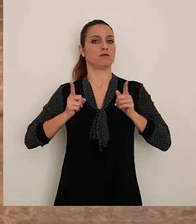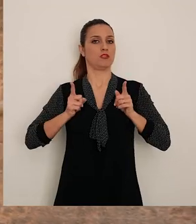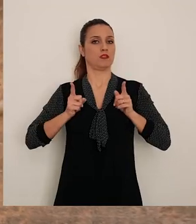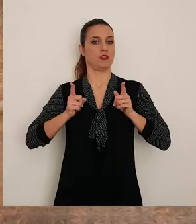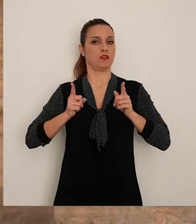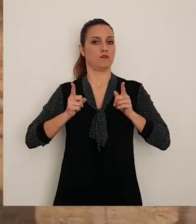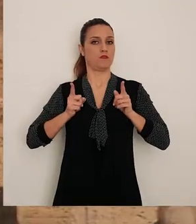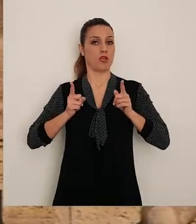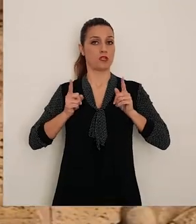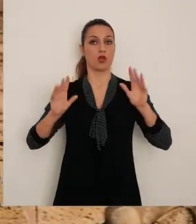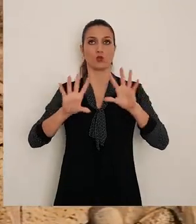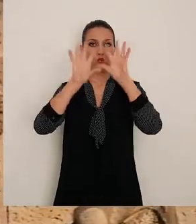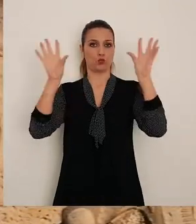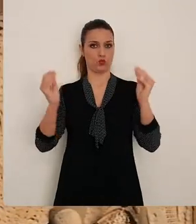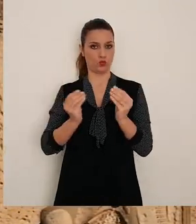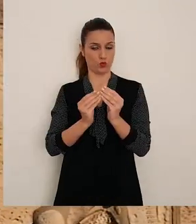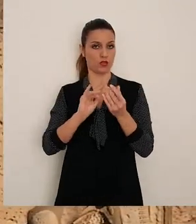dell'intera struttura.